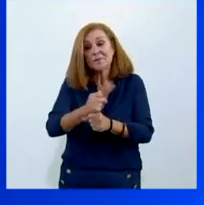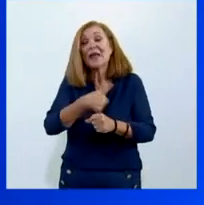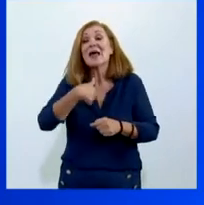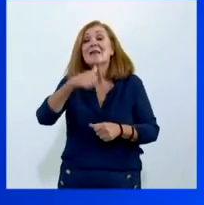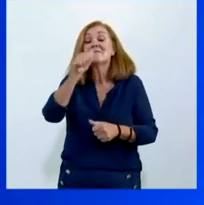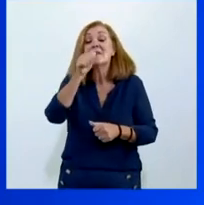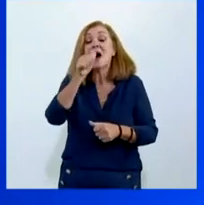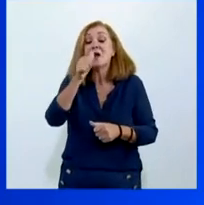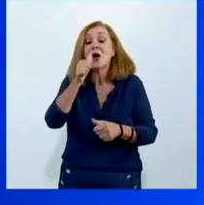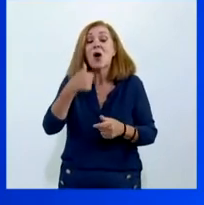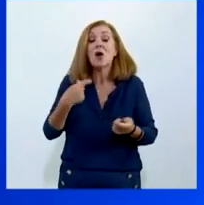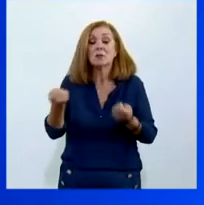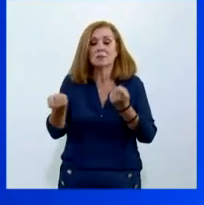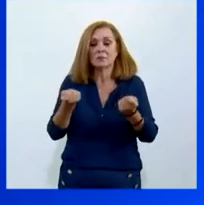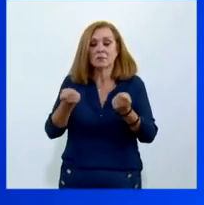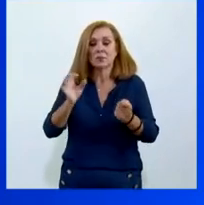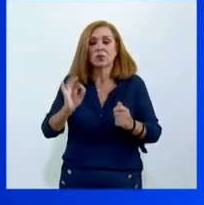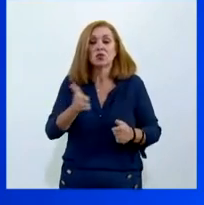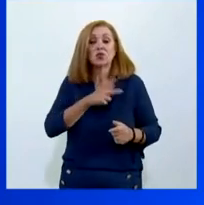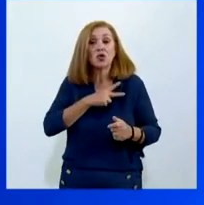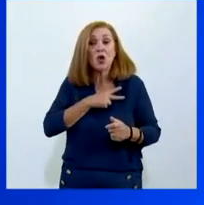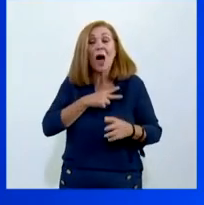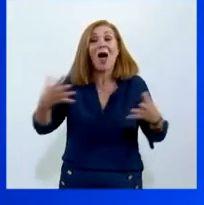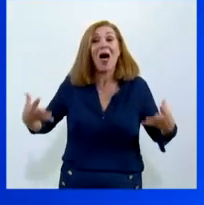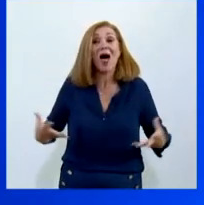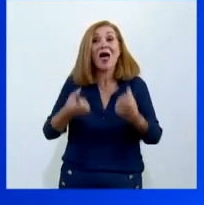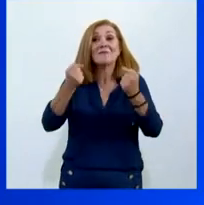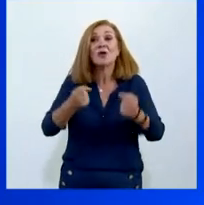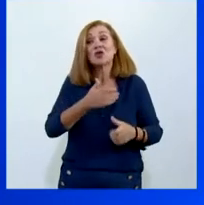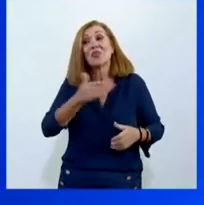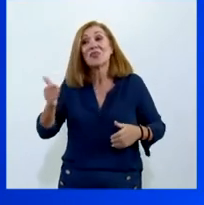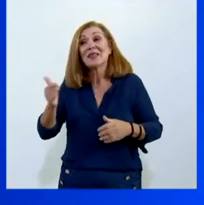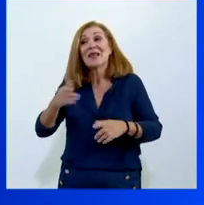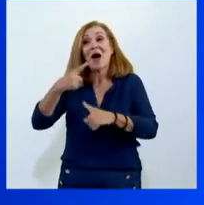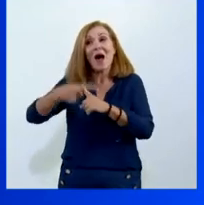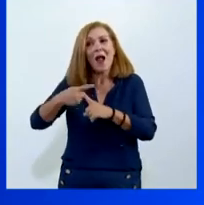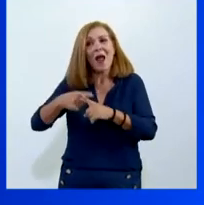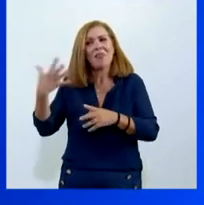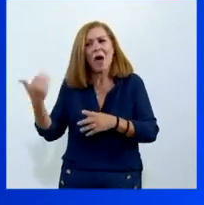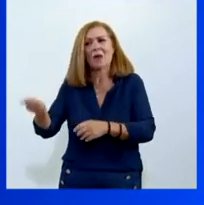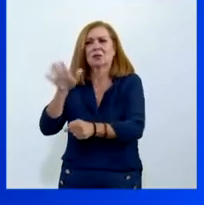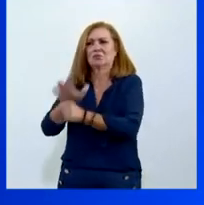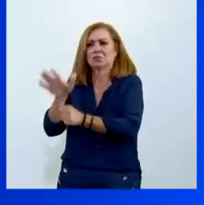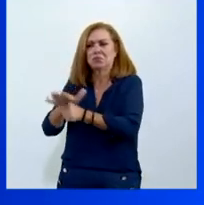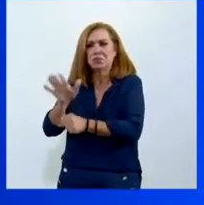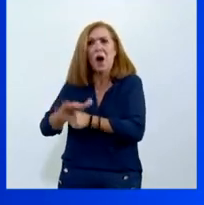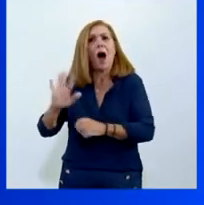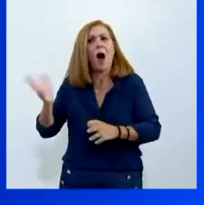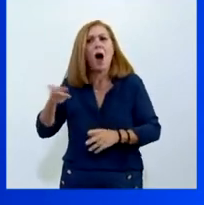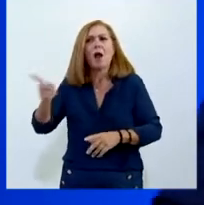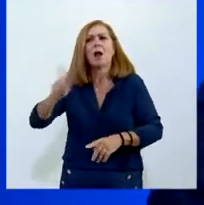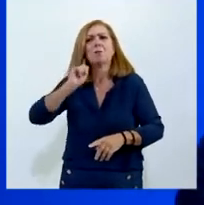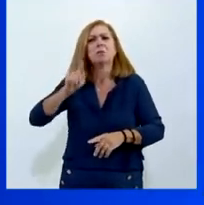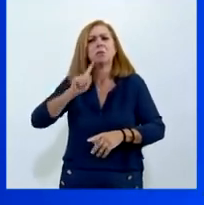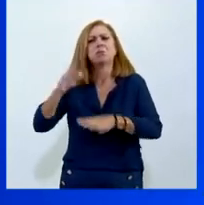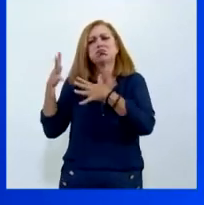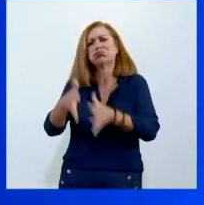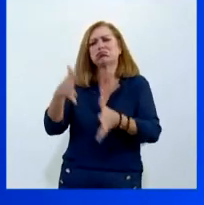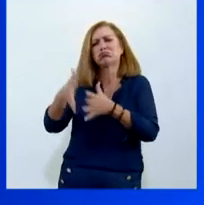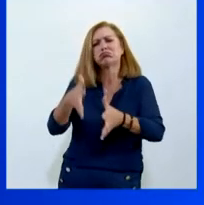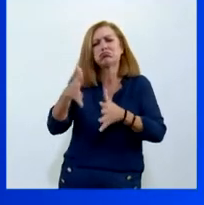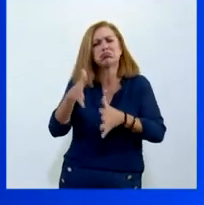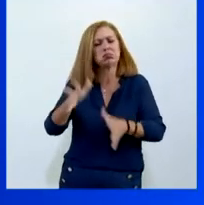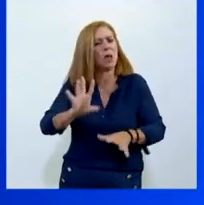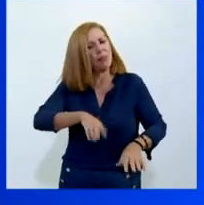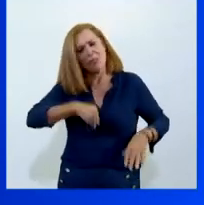οποίο είναι υπερπολίτιμο αγαθό. Ευτυχώς στη Δυτική Ελλάδα έχετε μπόλικο. Αλλά αυτό δεν σημαίνει ότι πρέπει να το σπαταλούμε. Δεν σημαίνει ότι πρέπει να το